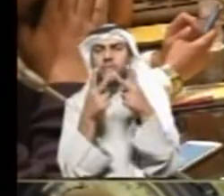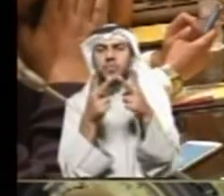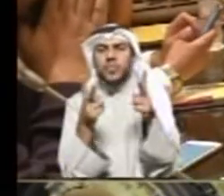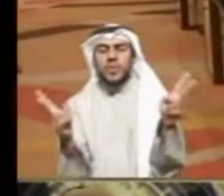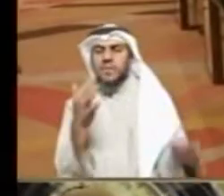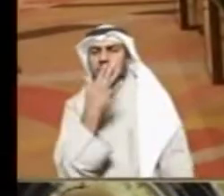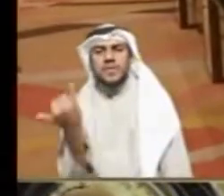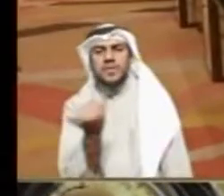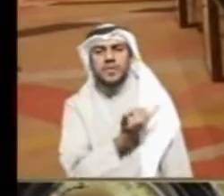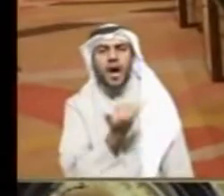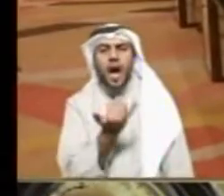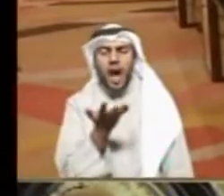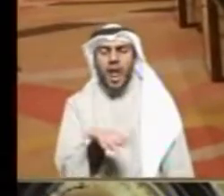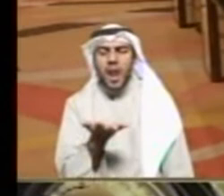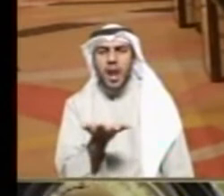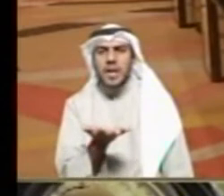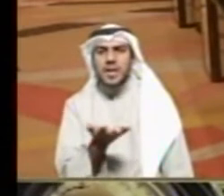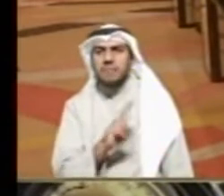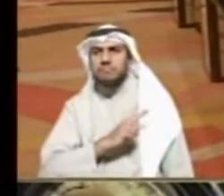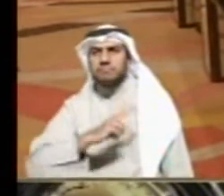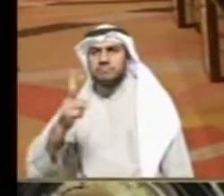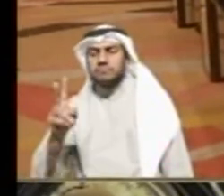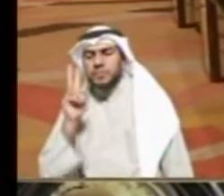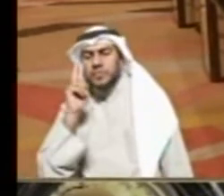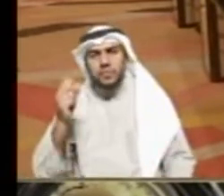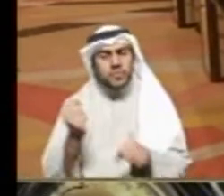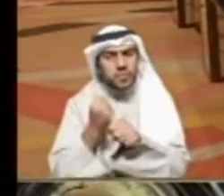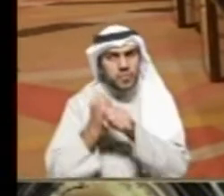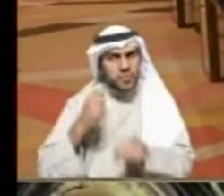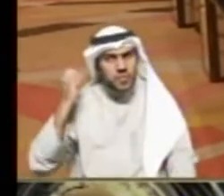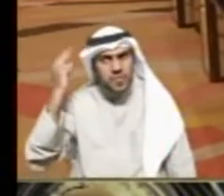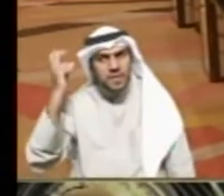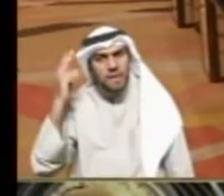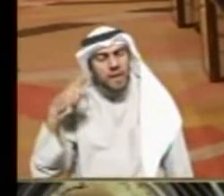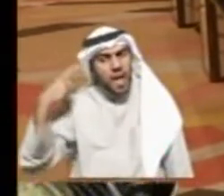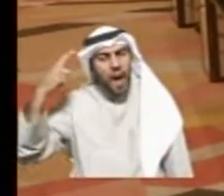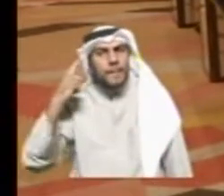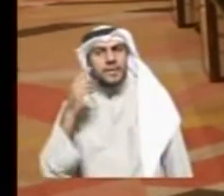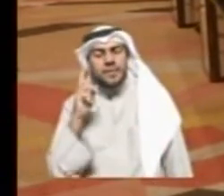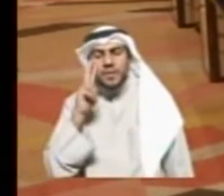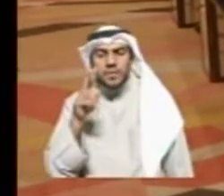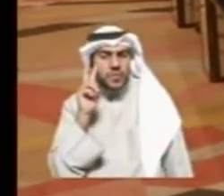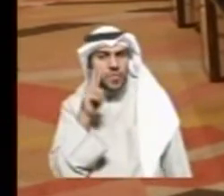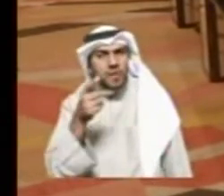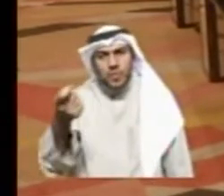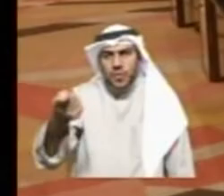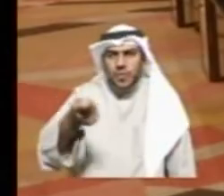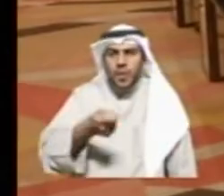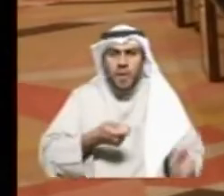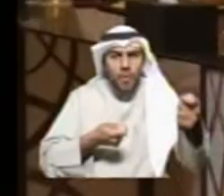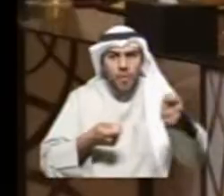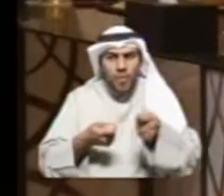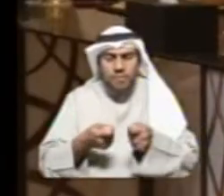وبسهولة في أيامنا، والمتخصصون باتوا يركزون على الجانب الإبداعي الخلاق في مجال الإعلام